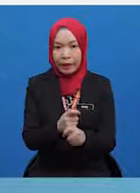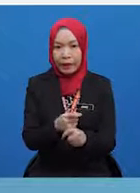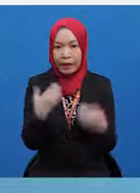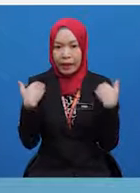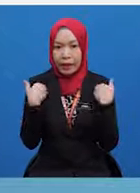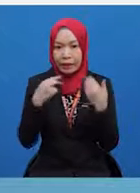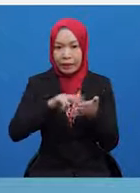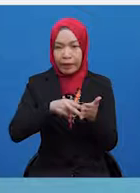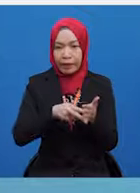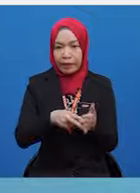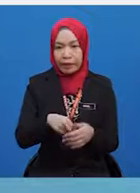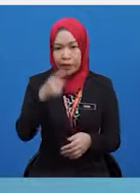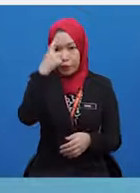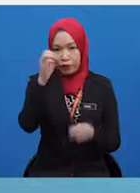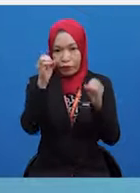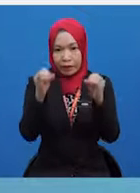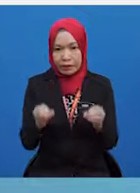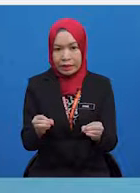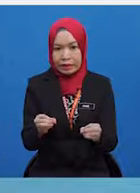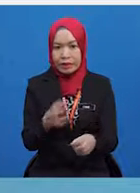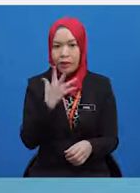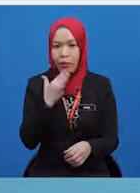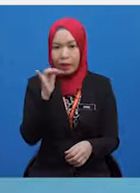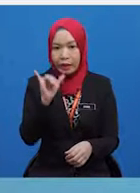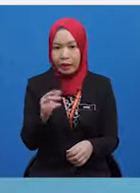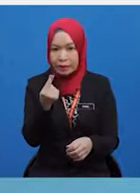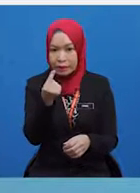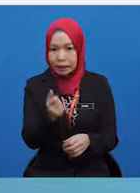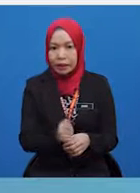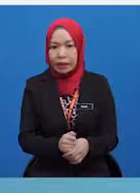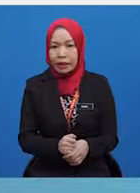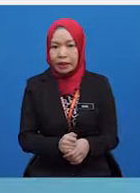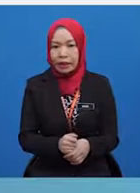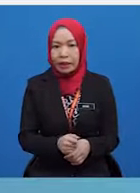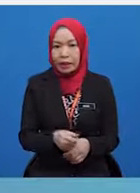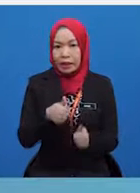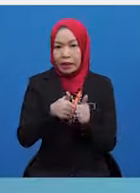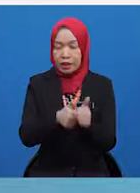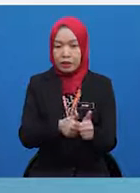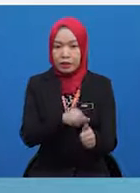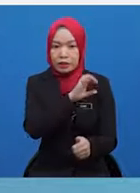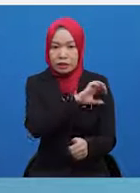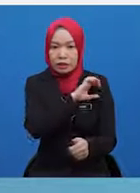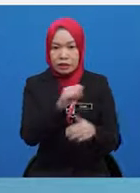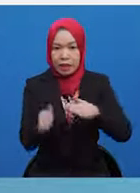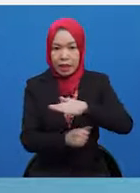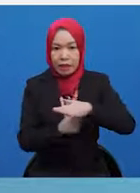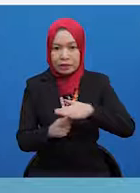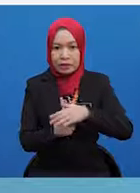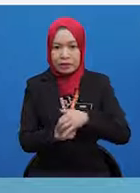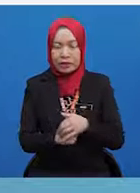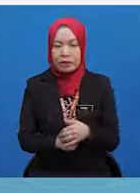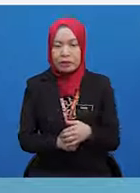untuk organisasi, warna yang minimum, mengikut ciri-ciri asas seni reka